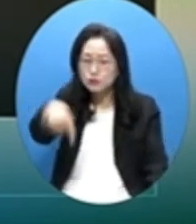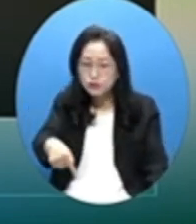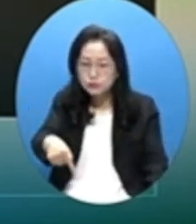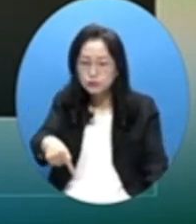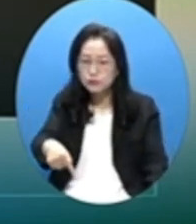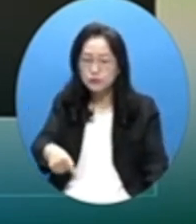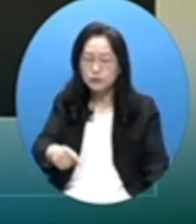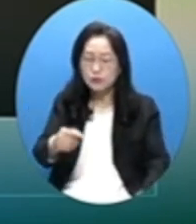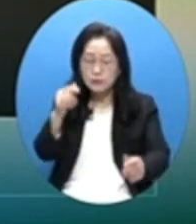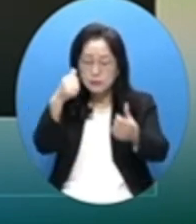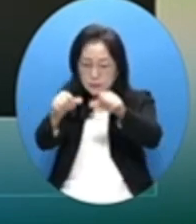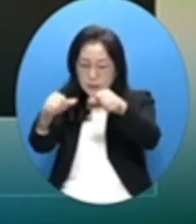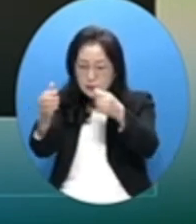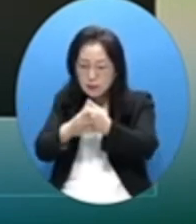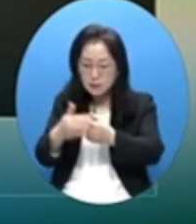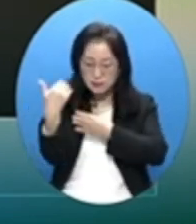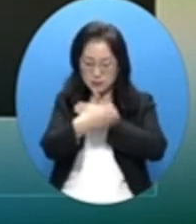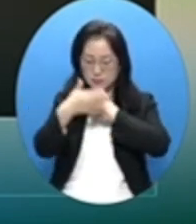마비되었습니다